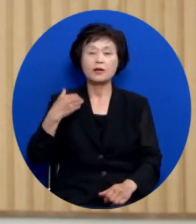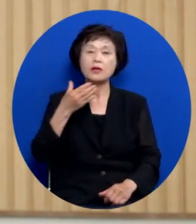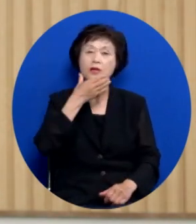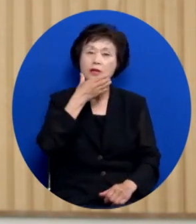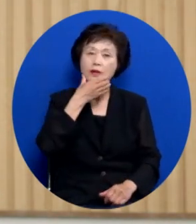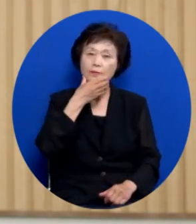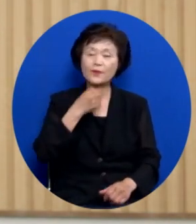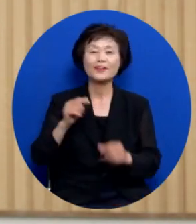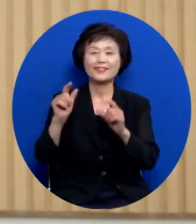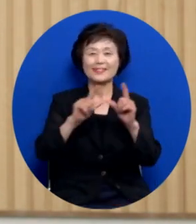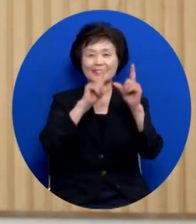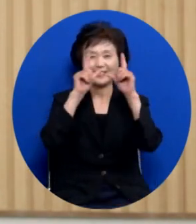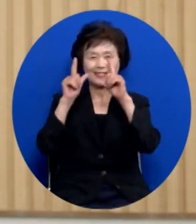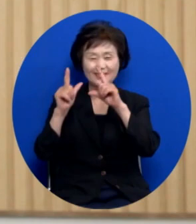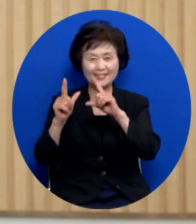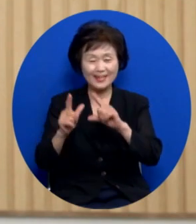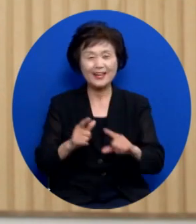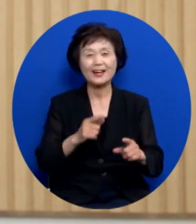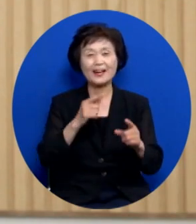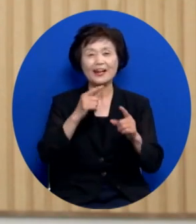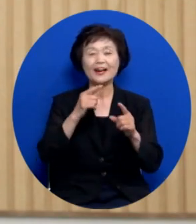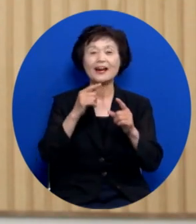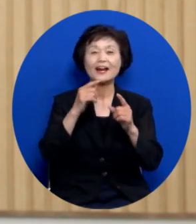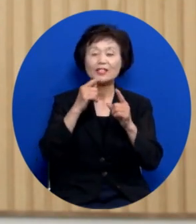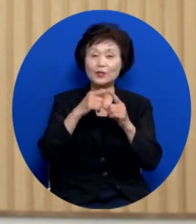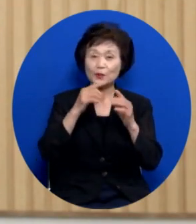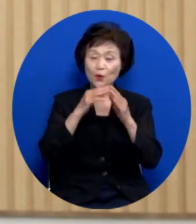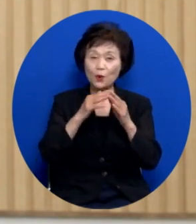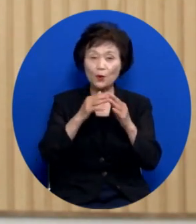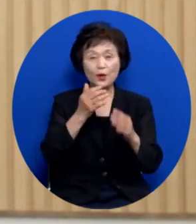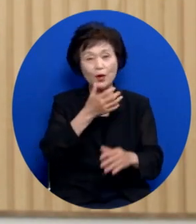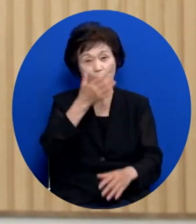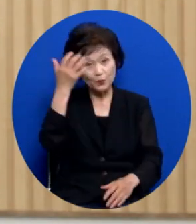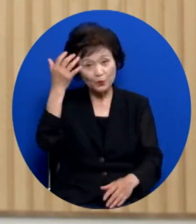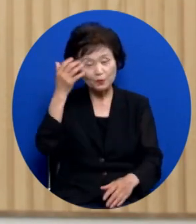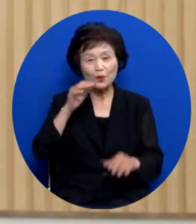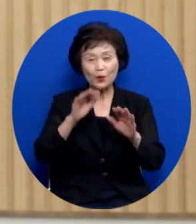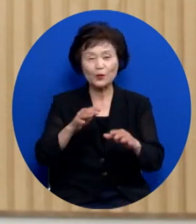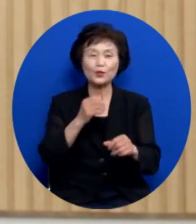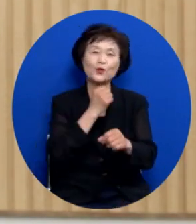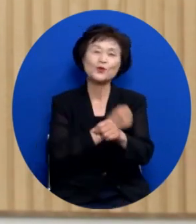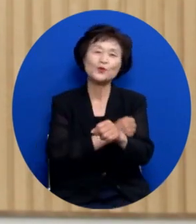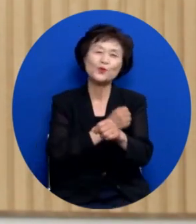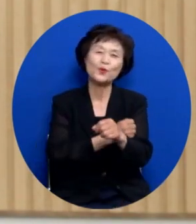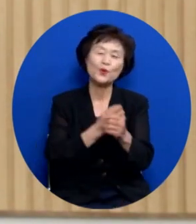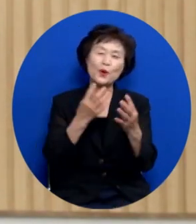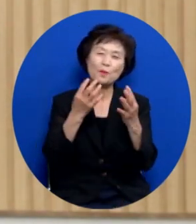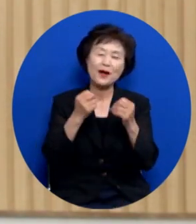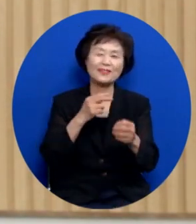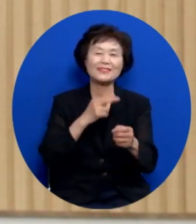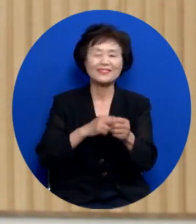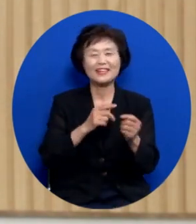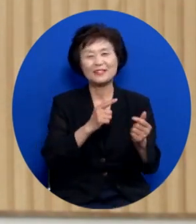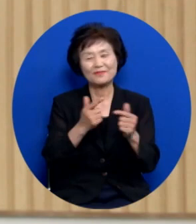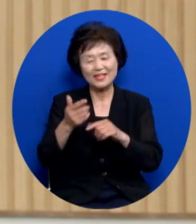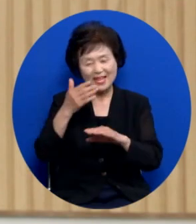행복하게 살아가는 사회를 꿈꾸며 오늘도 교육 현장에서 수고하시는 선생님들께